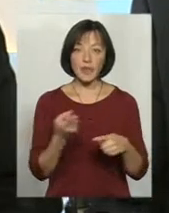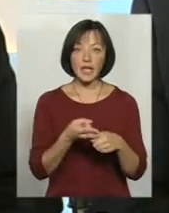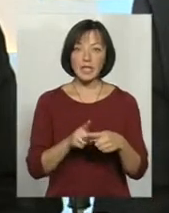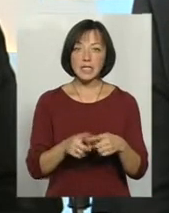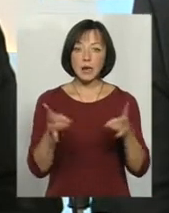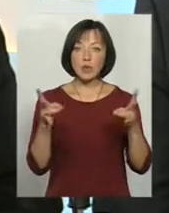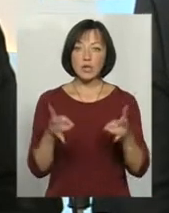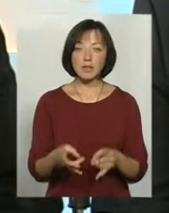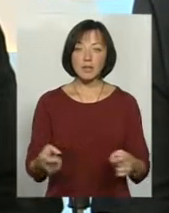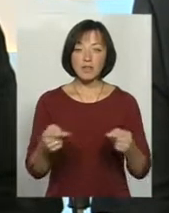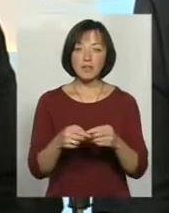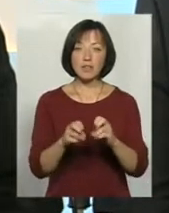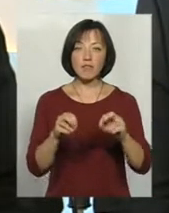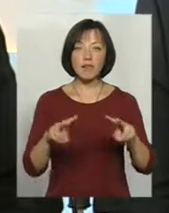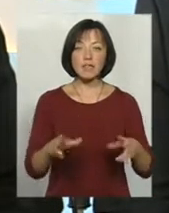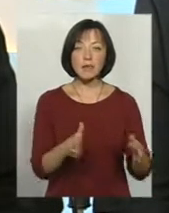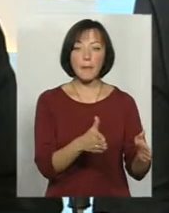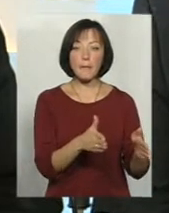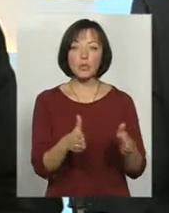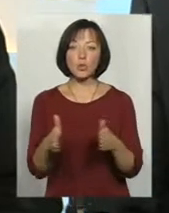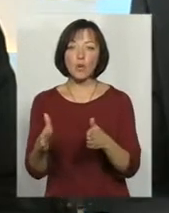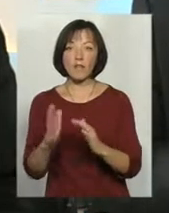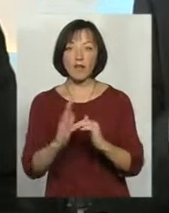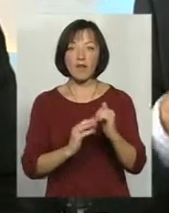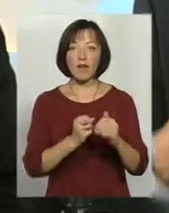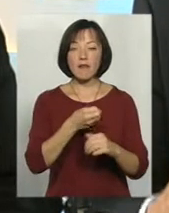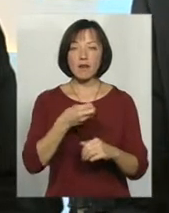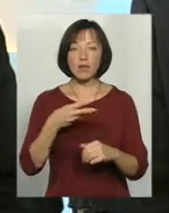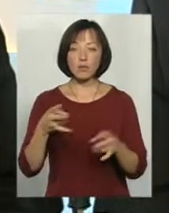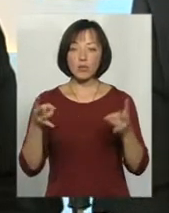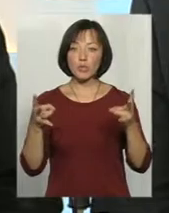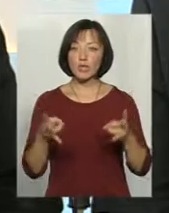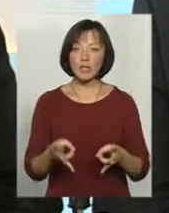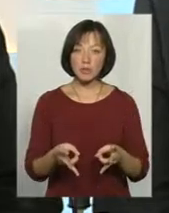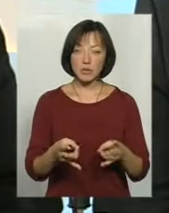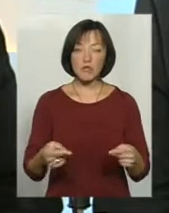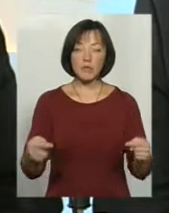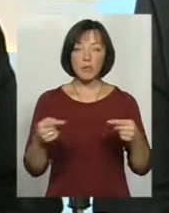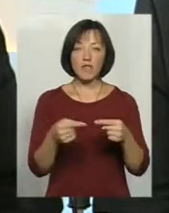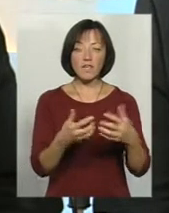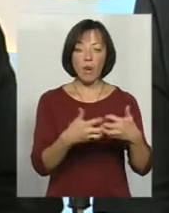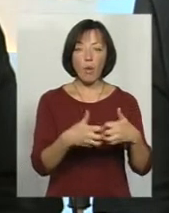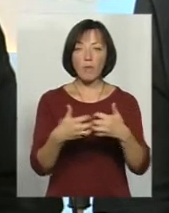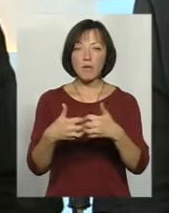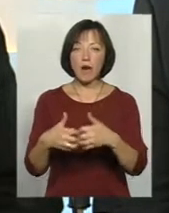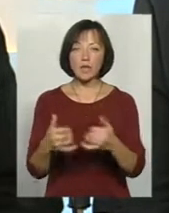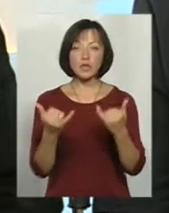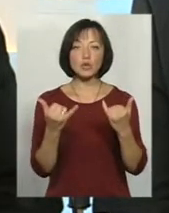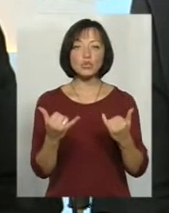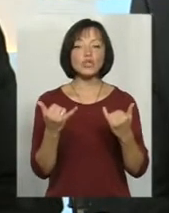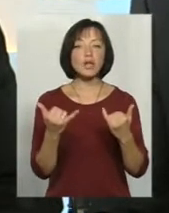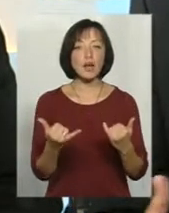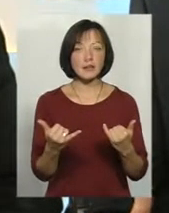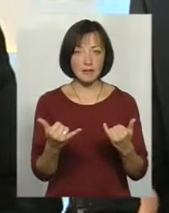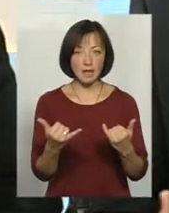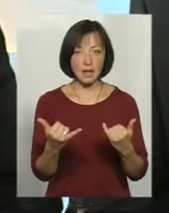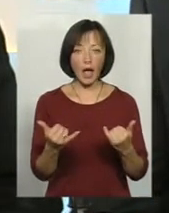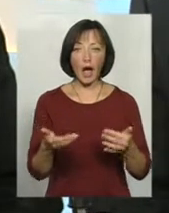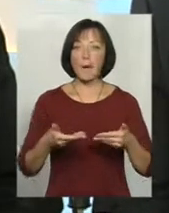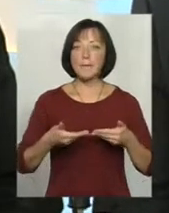ще відповідний фахівець, підготовлений, кваліфікований, потрібно ще відповідне обладнання сучасне.